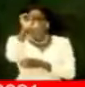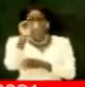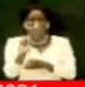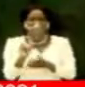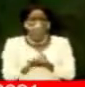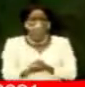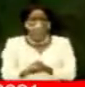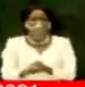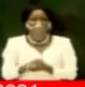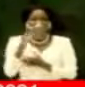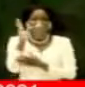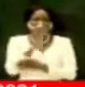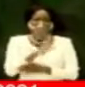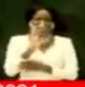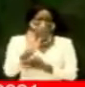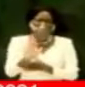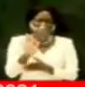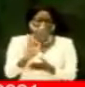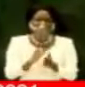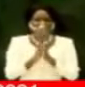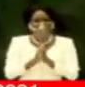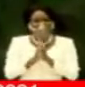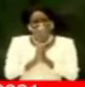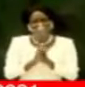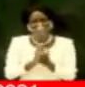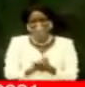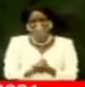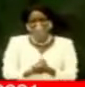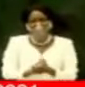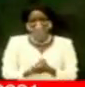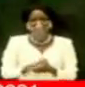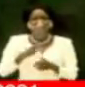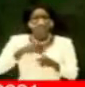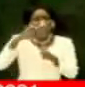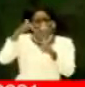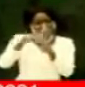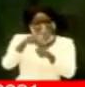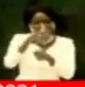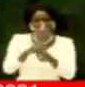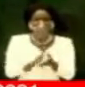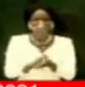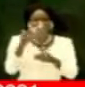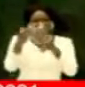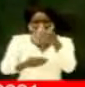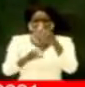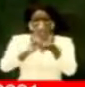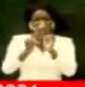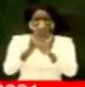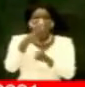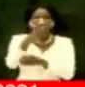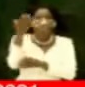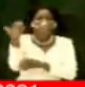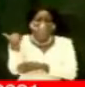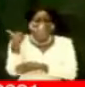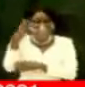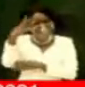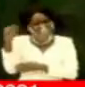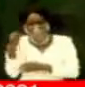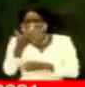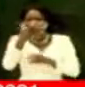6.4%. Komalizira kweni kweni chonde ndikupempeni tingo kumbutsana mujadima jitira muja kuti chonde tisayawale